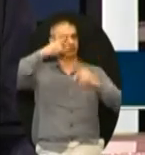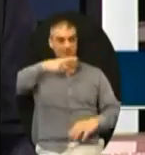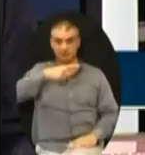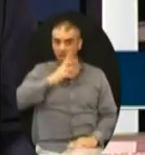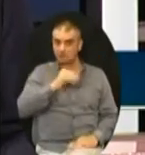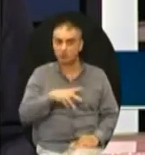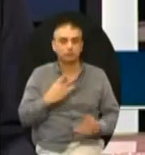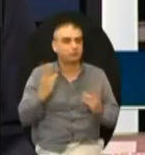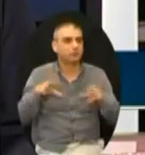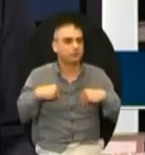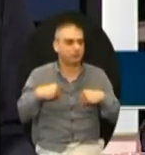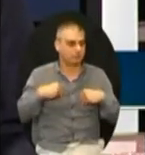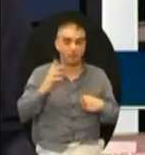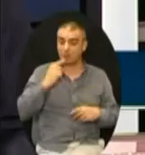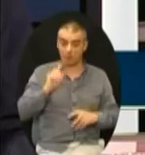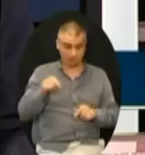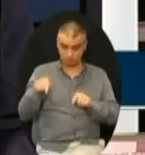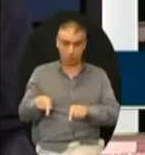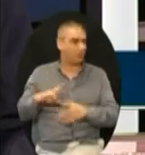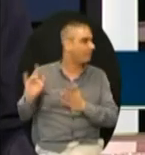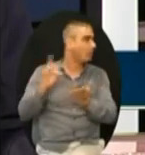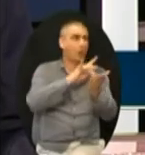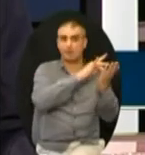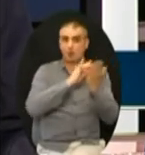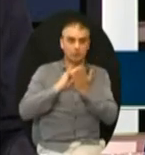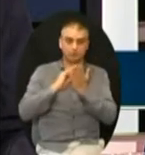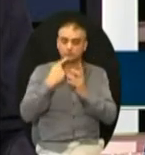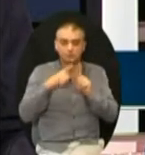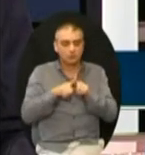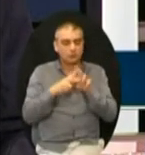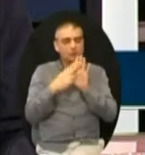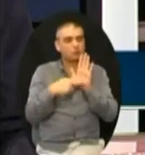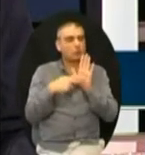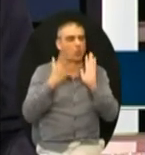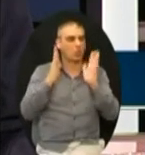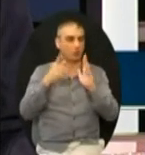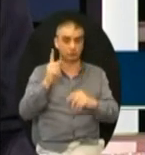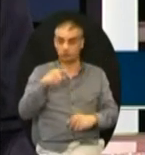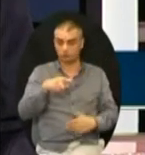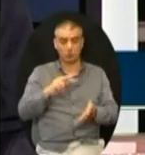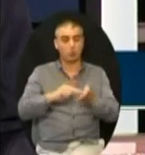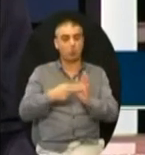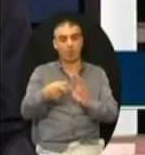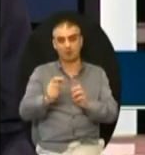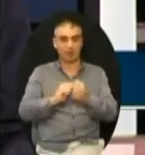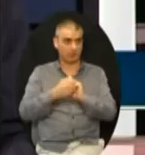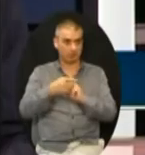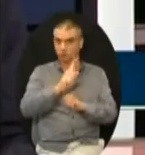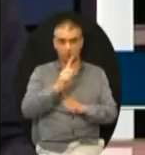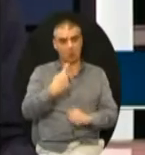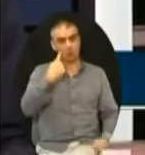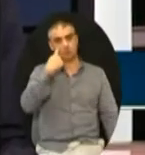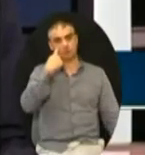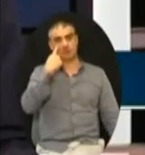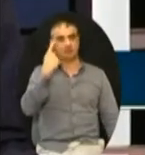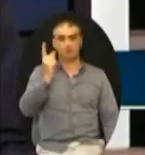יש קונצנזוס. אם למשל ישימו גם בשולחן הזה ובכל שולחן אחר, את אותן תמונות מתואבות שיש איזשהו פוליטיקאי או פוליטיקאי שלא מוצא חן